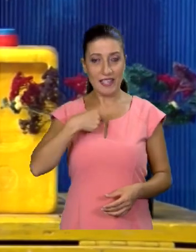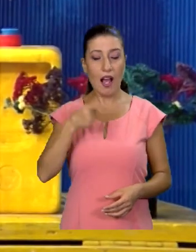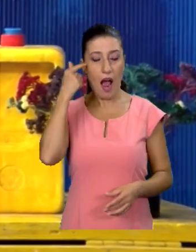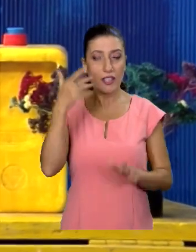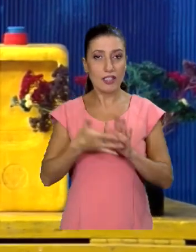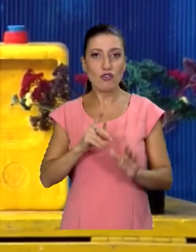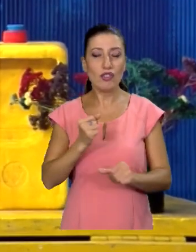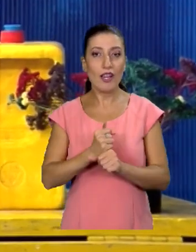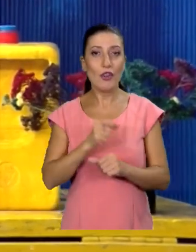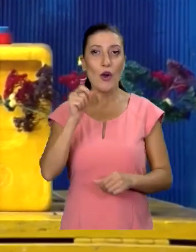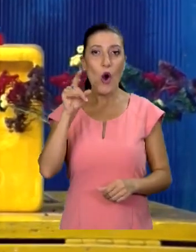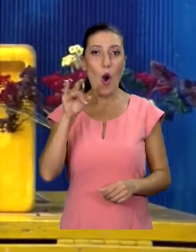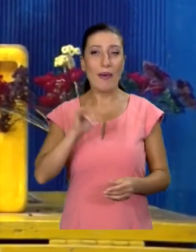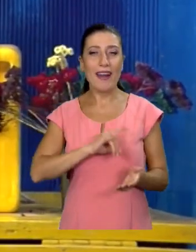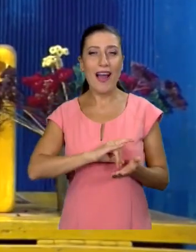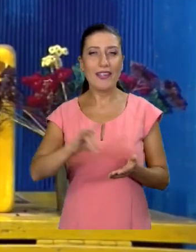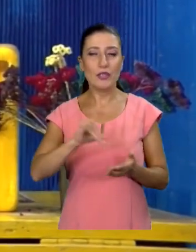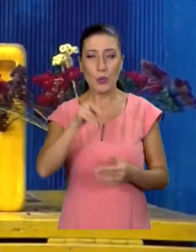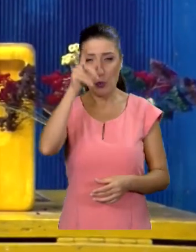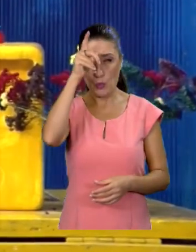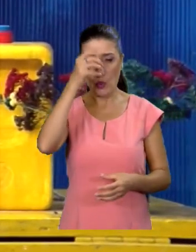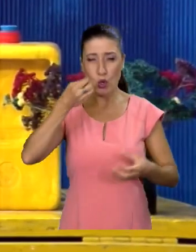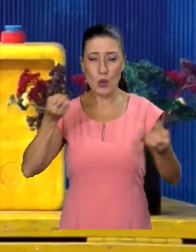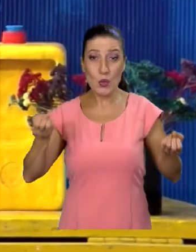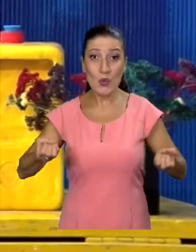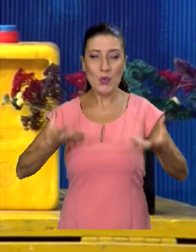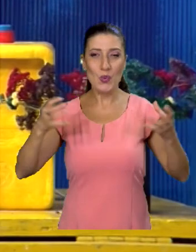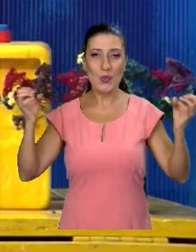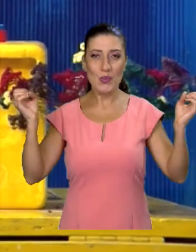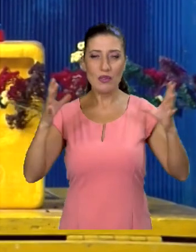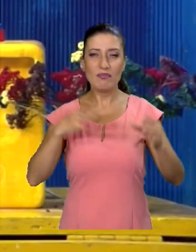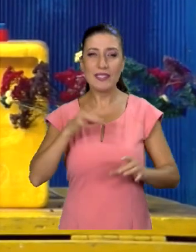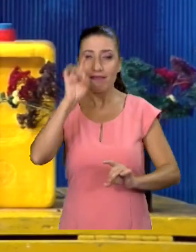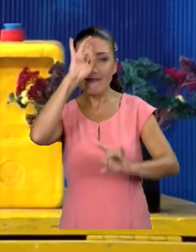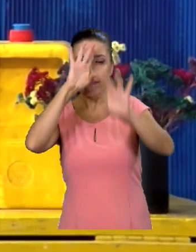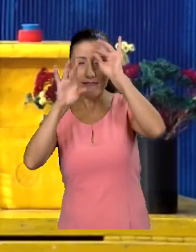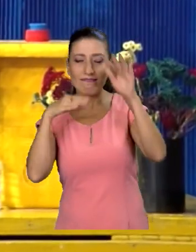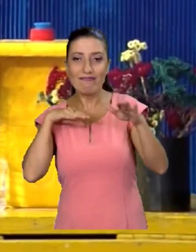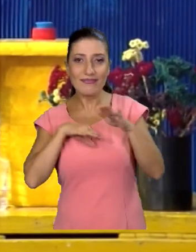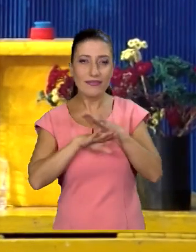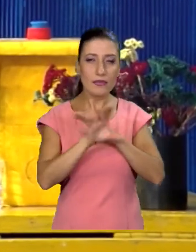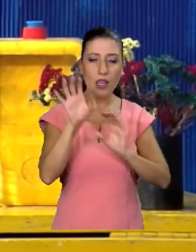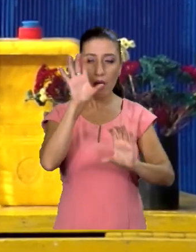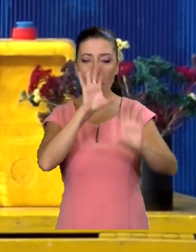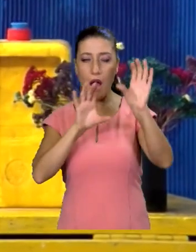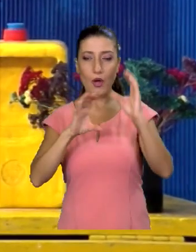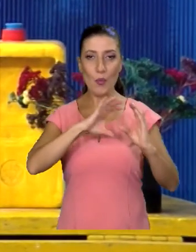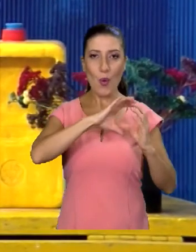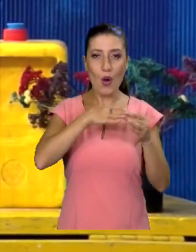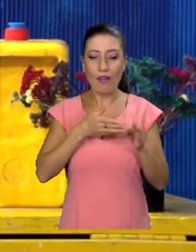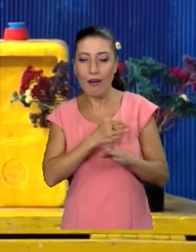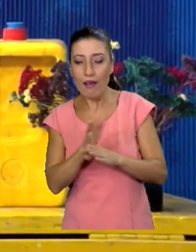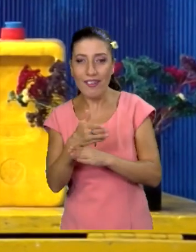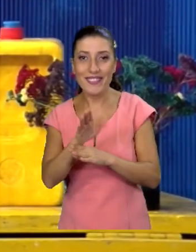միացրեց հոպլաթիրի ուժեղ հզոր լուսարսակները եւ մենք մի կերպ դուրս եկանք մարախուղի մոլորակից